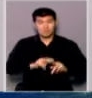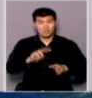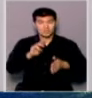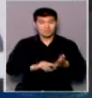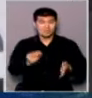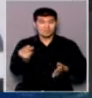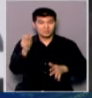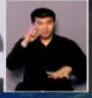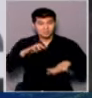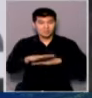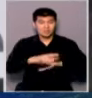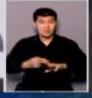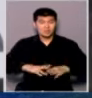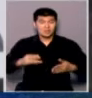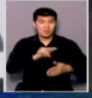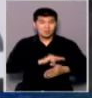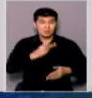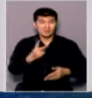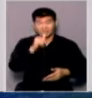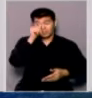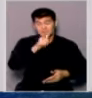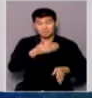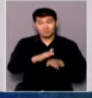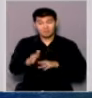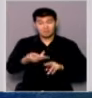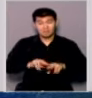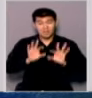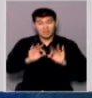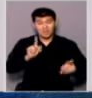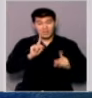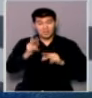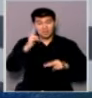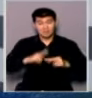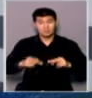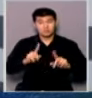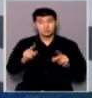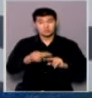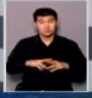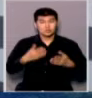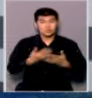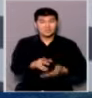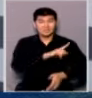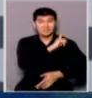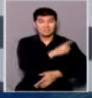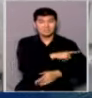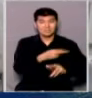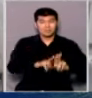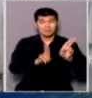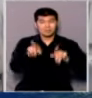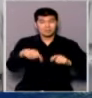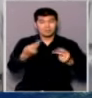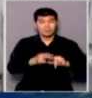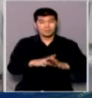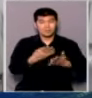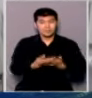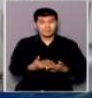тенге. Таковы результаты работы за 2 месяца. В завершение брифинга Айдос Мамыт отметил, что усиление административной практики